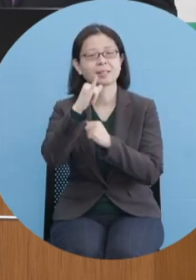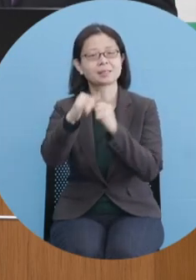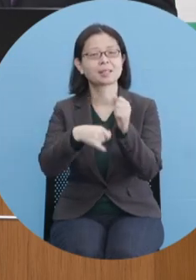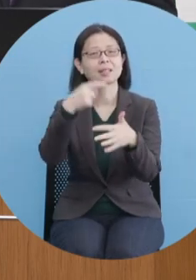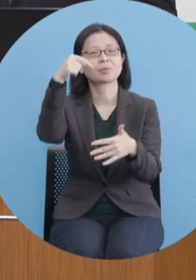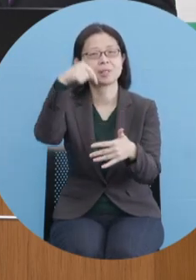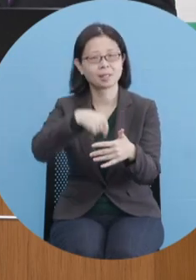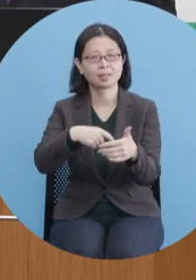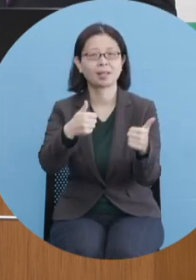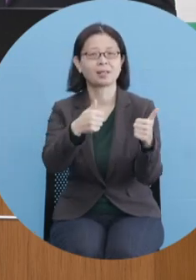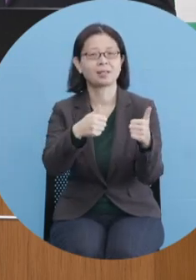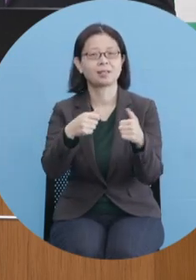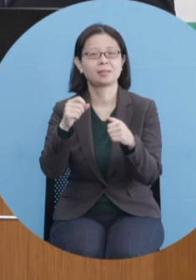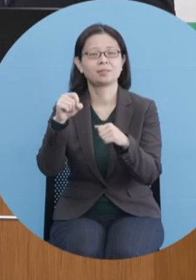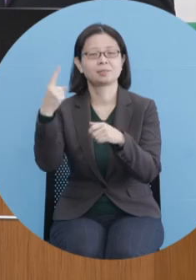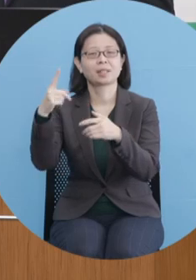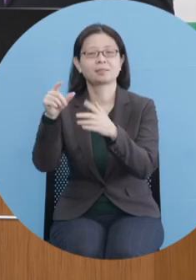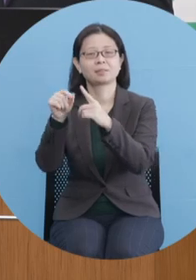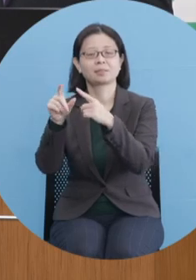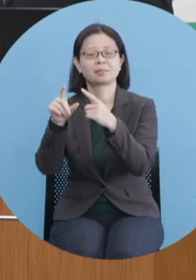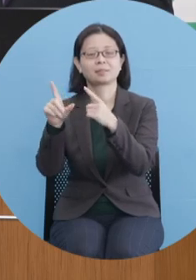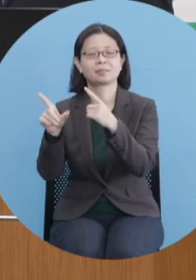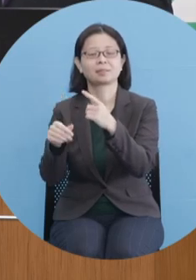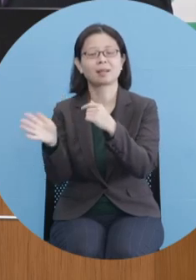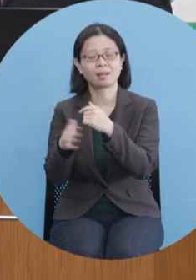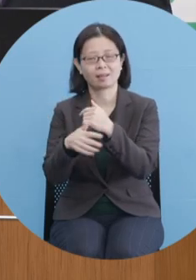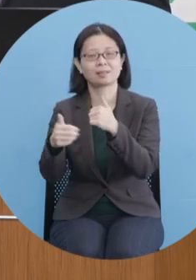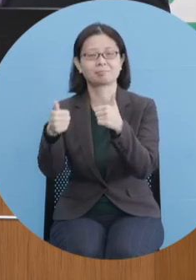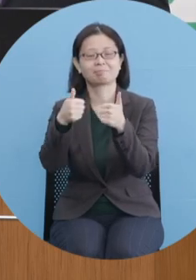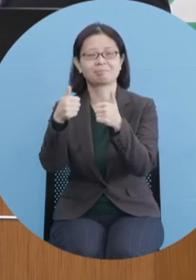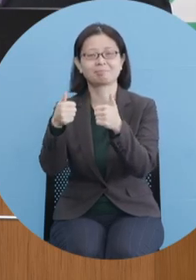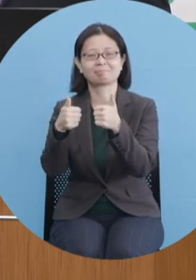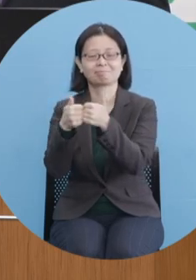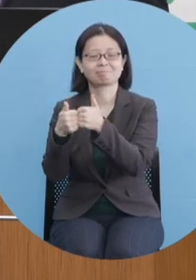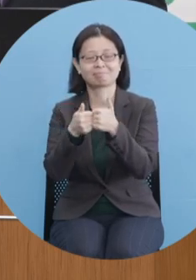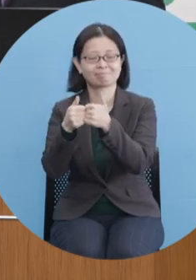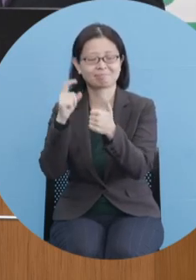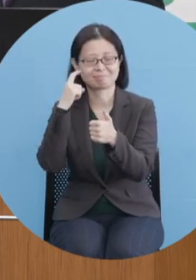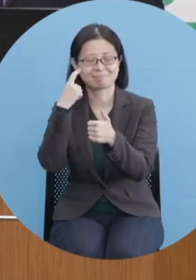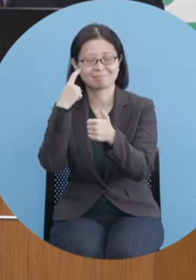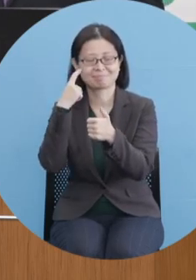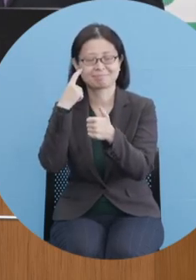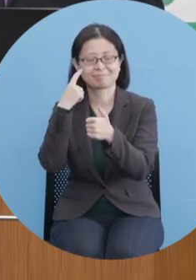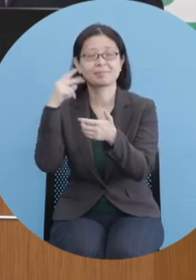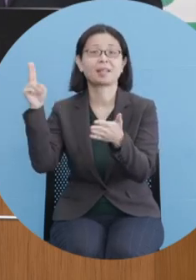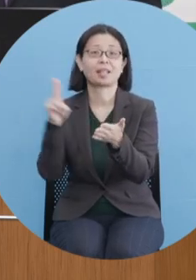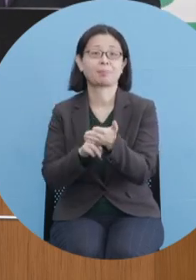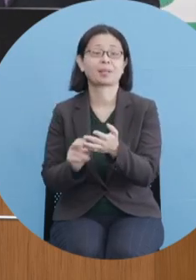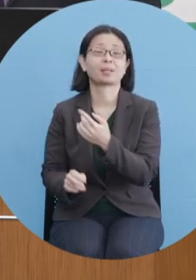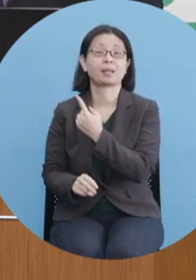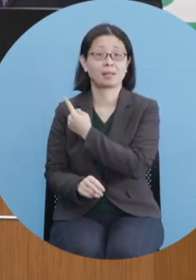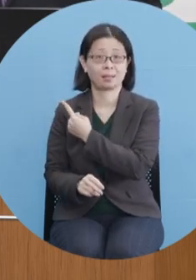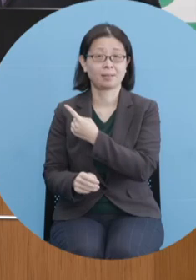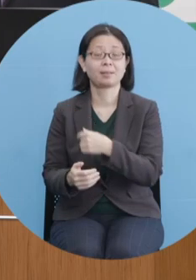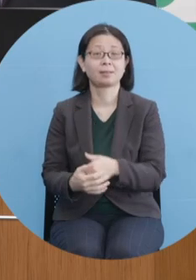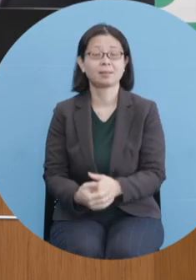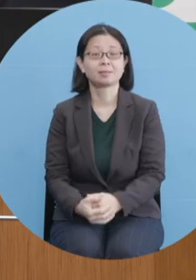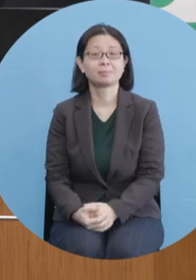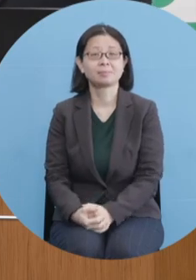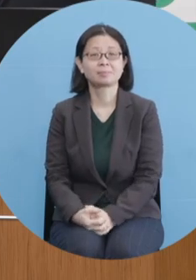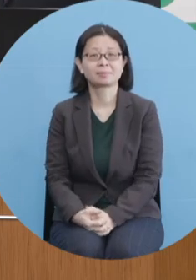10月からえキャラクター作りに取り組んでいただいたわけでえございます